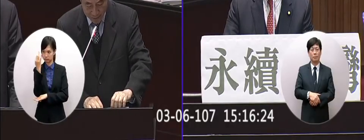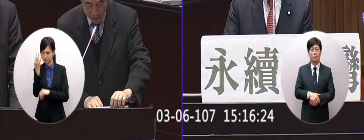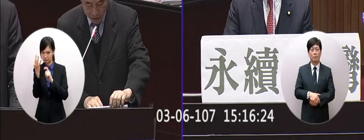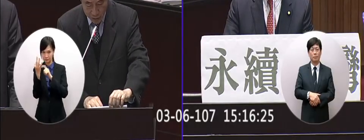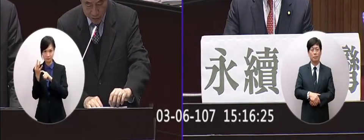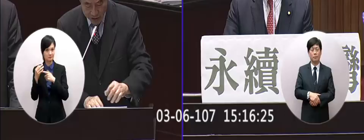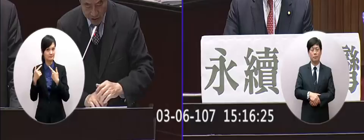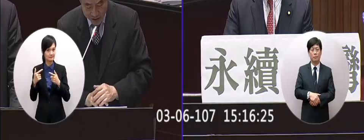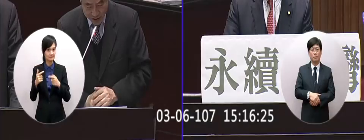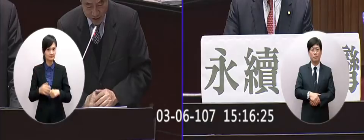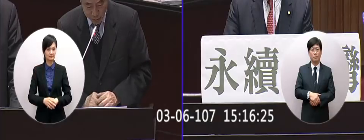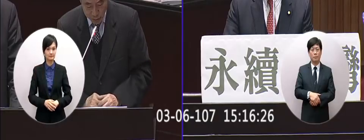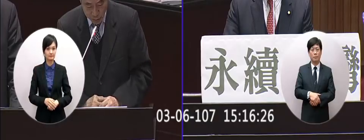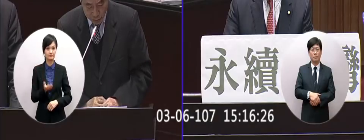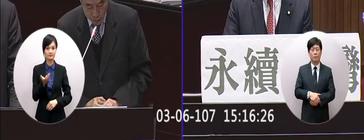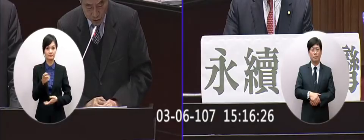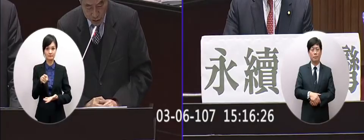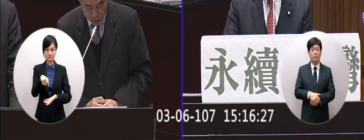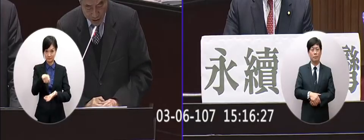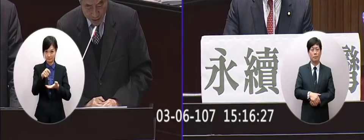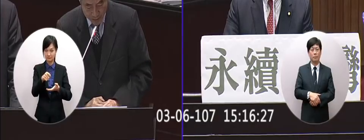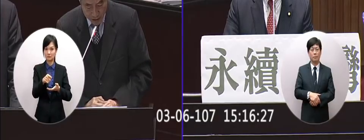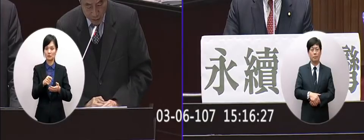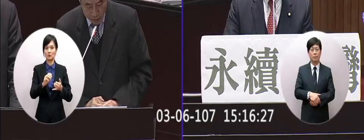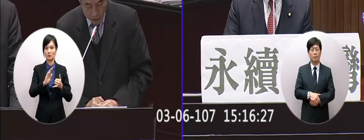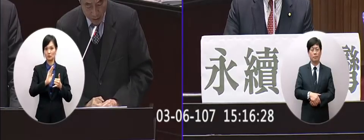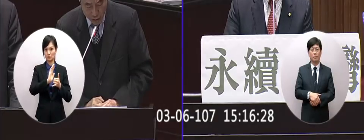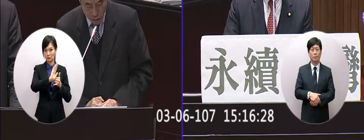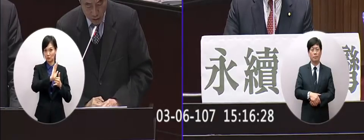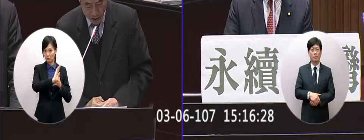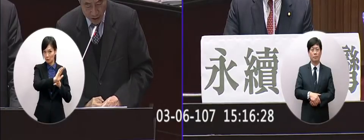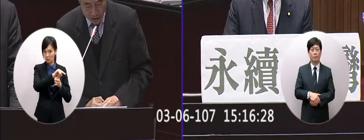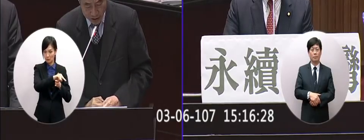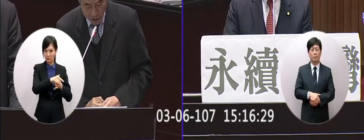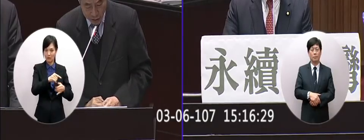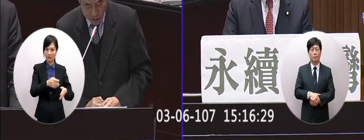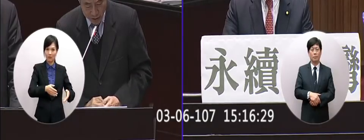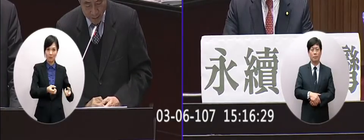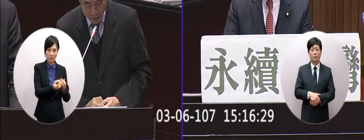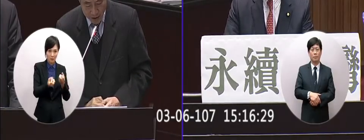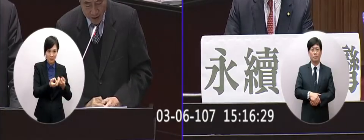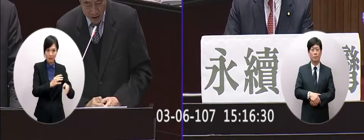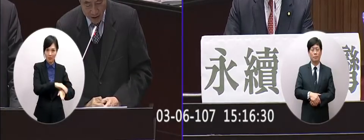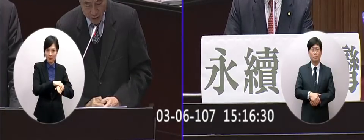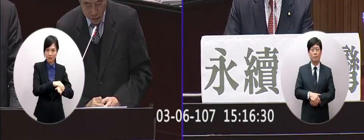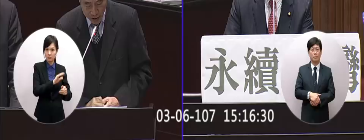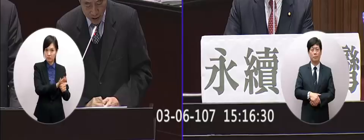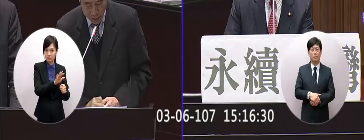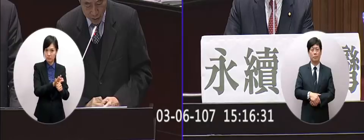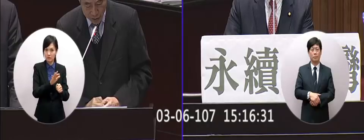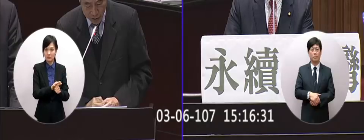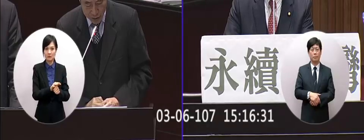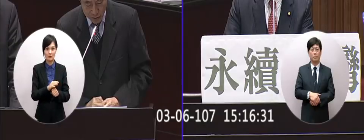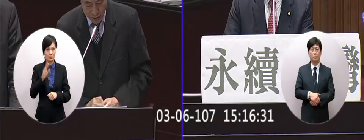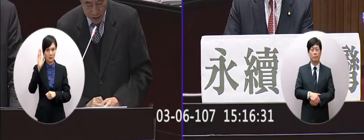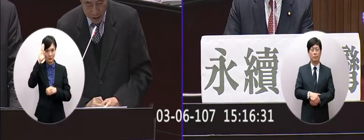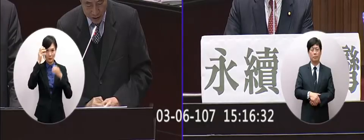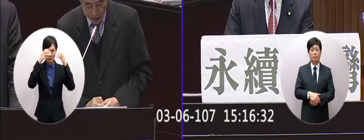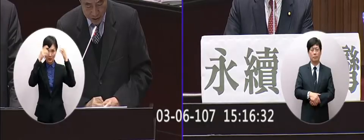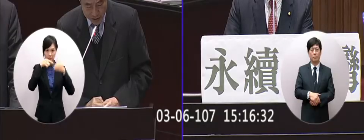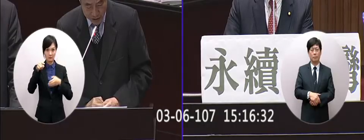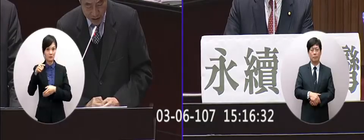到的，像我们在这一次对于东部的救灾，我们也把苏花改的这个工程，在它虽然还没有能